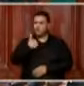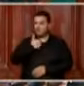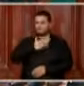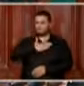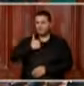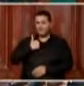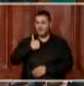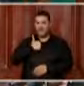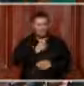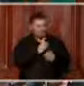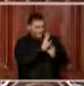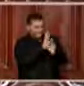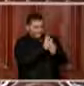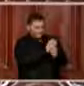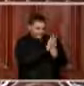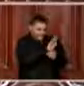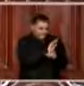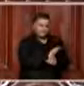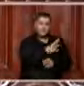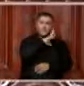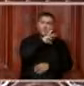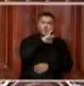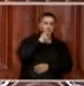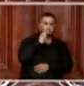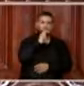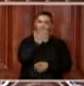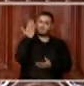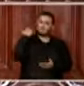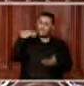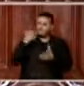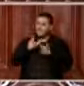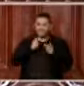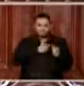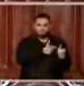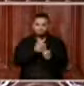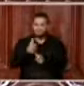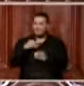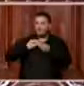في تونس حينما كانوا ملاحقين